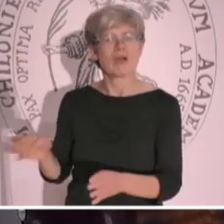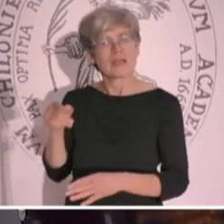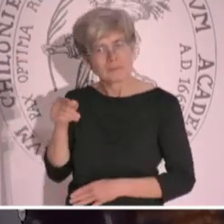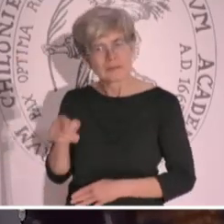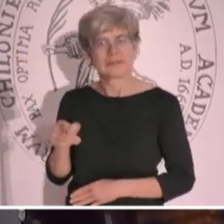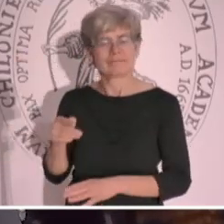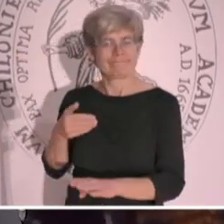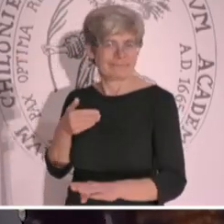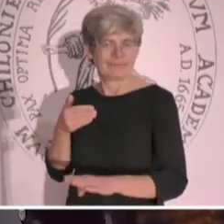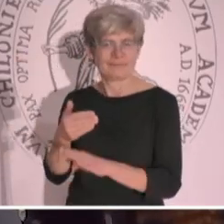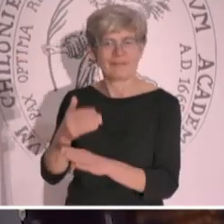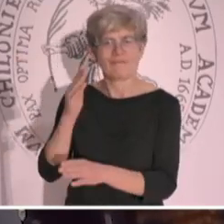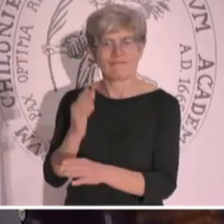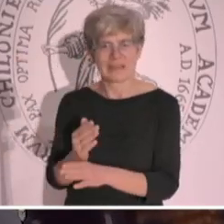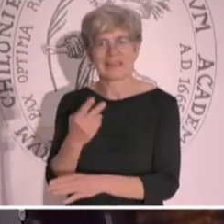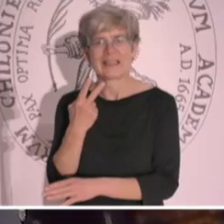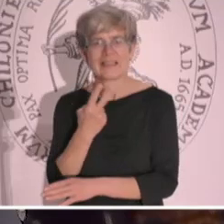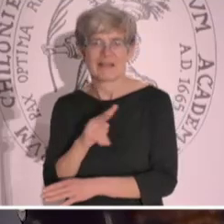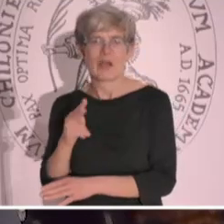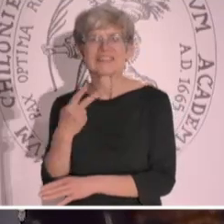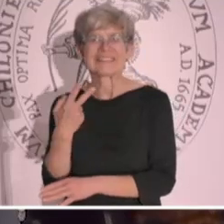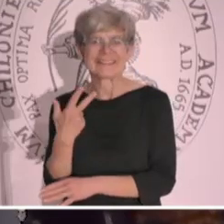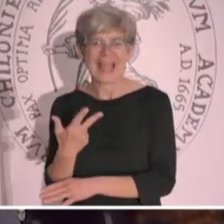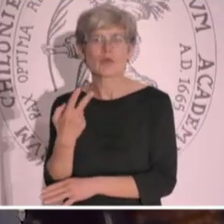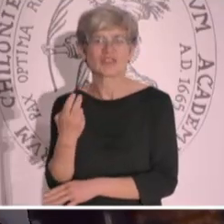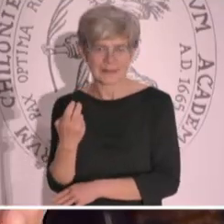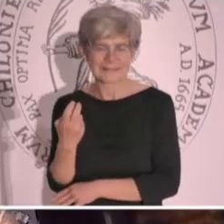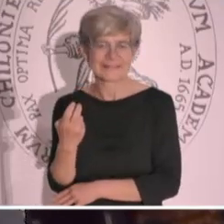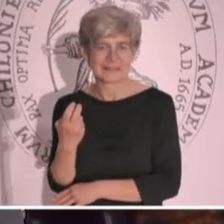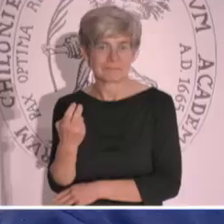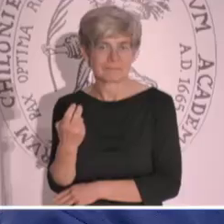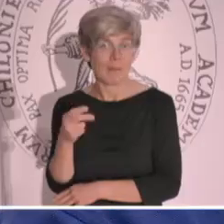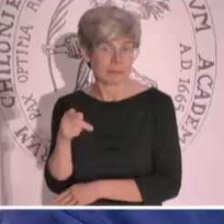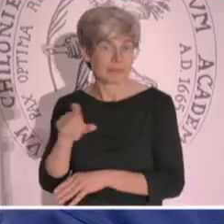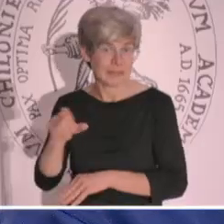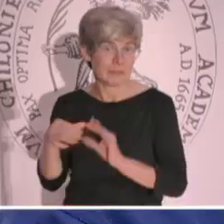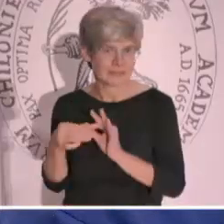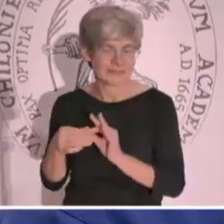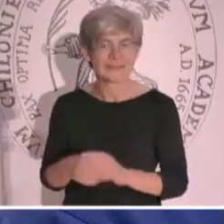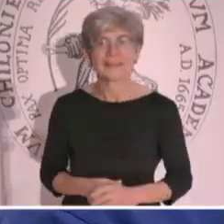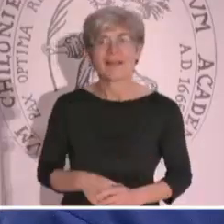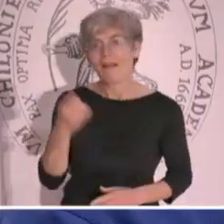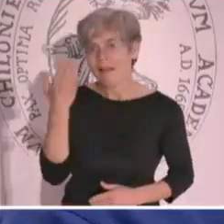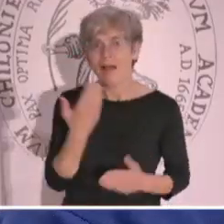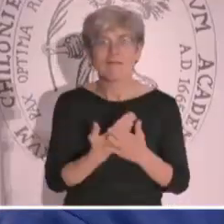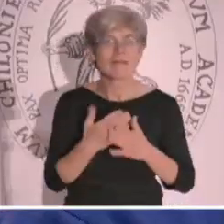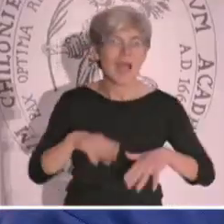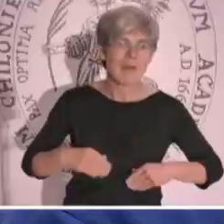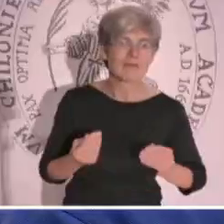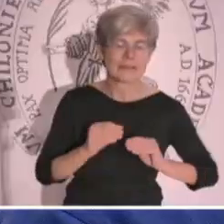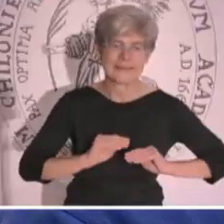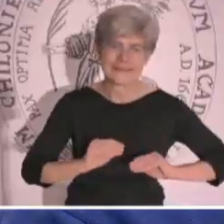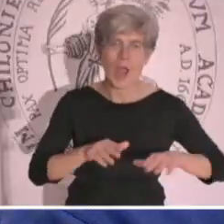2023 fertigzustellen ist. Ja, natürlich bringen wir zu Beginn den Studierenden die Grundlagen